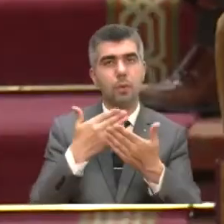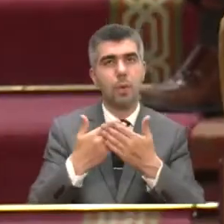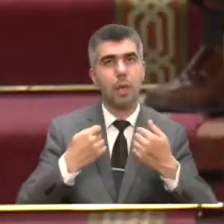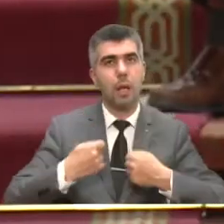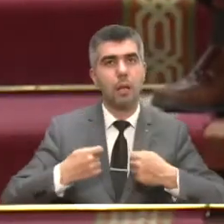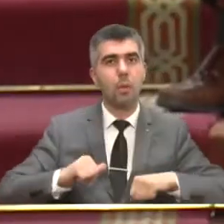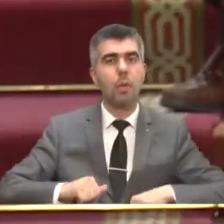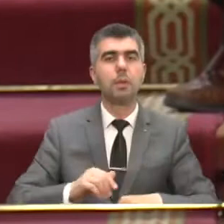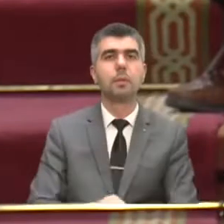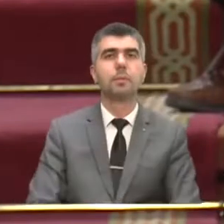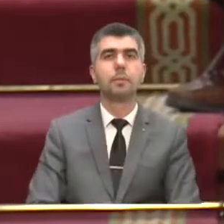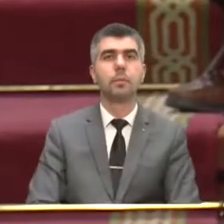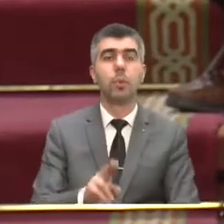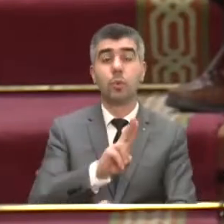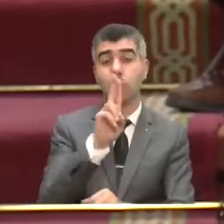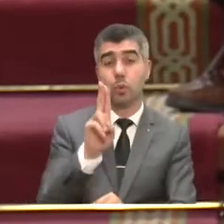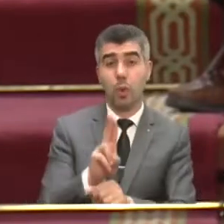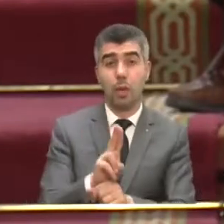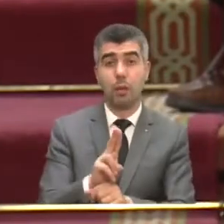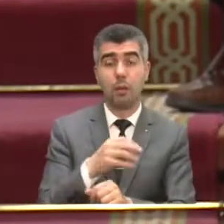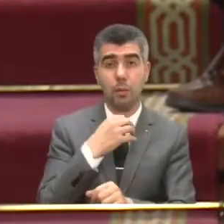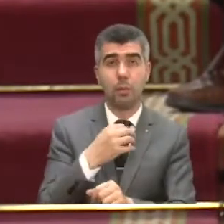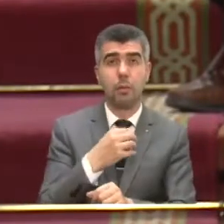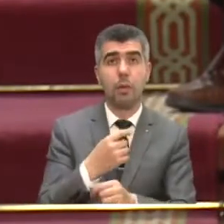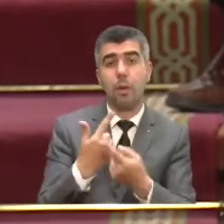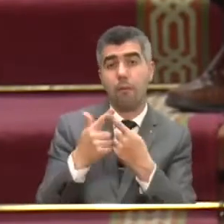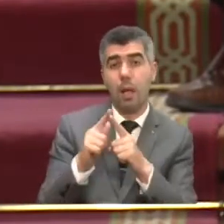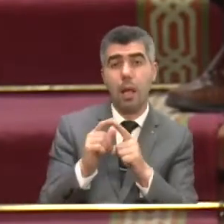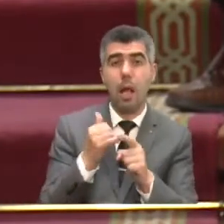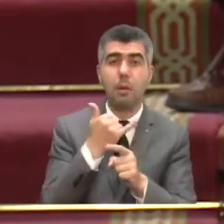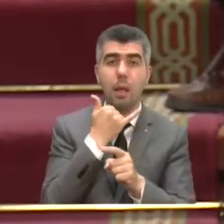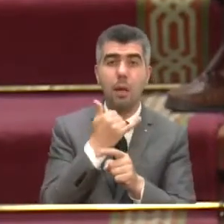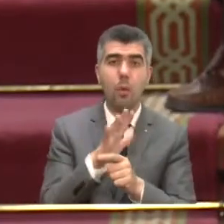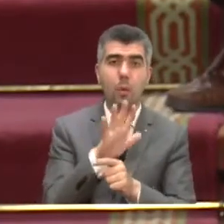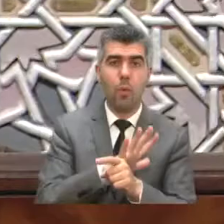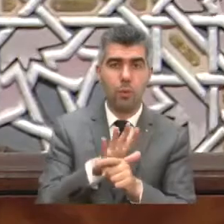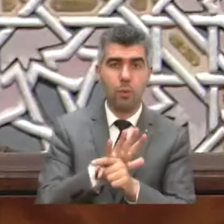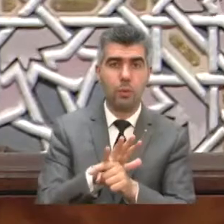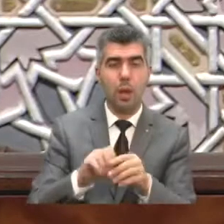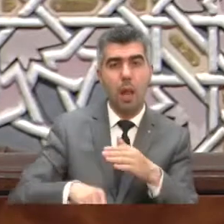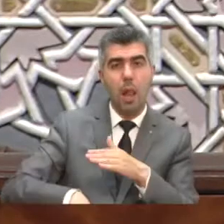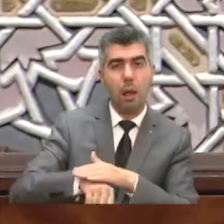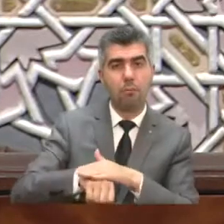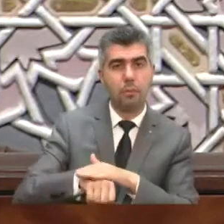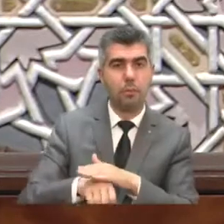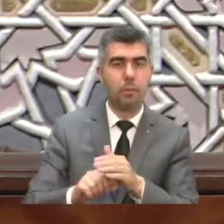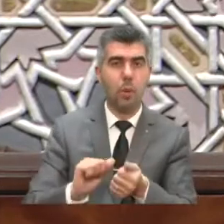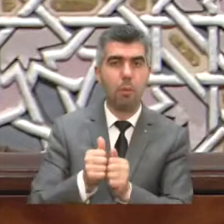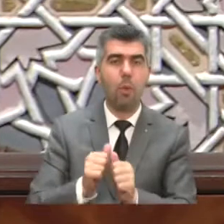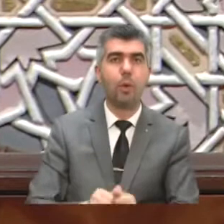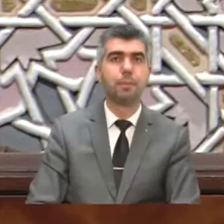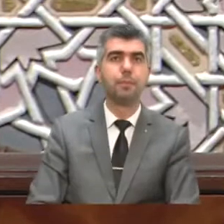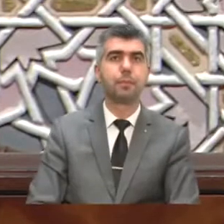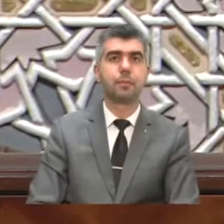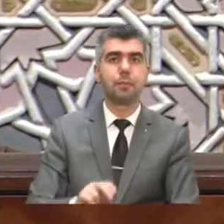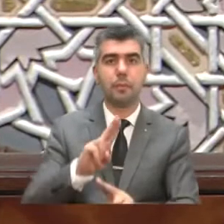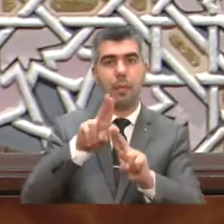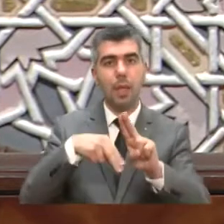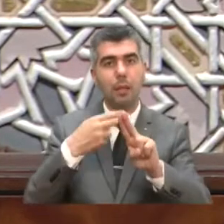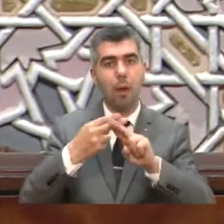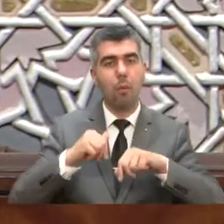سيد الوزير نسألكم عن الاختلالات التي تطال تسيير ملاعب القرب. وشكرا. شكرا سيدة النائبة. جواب سيد